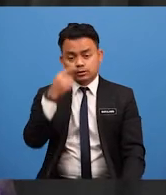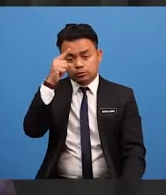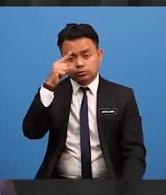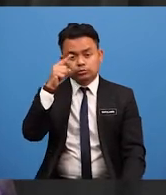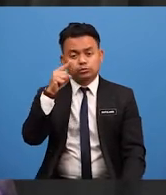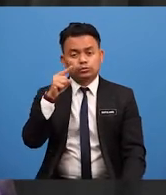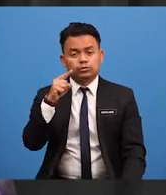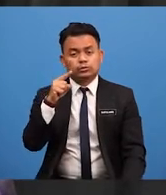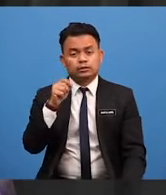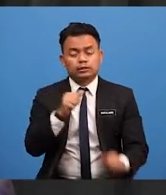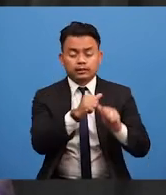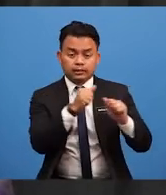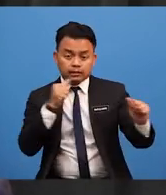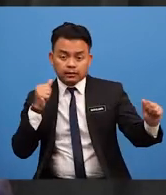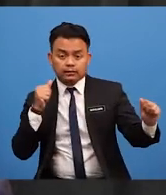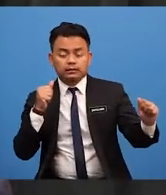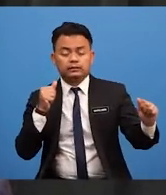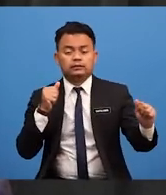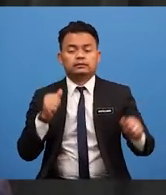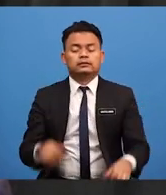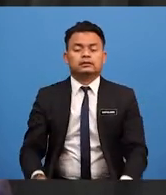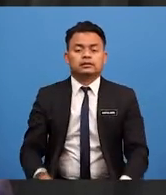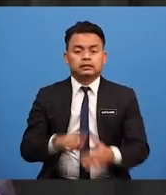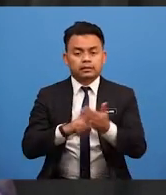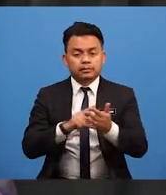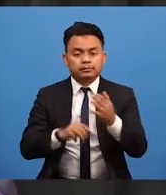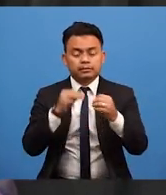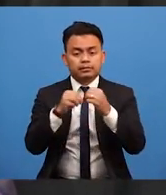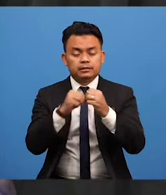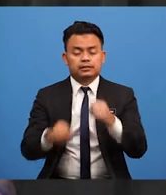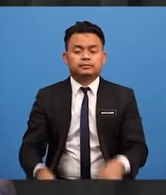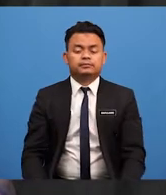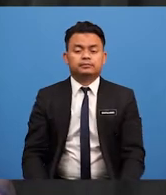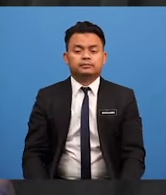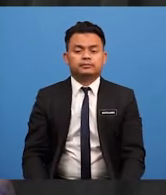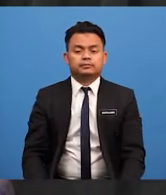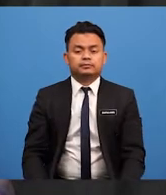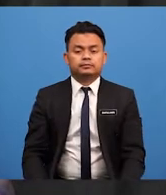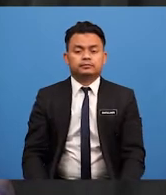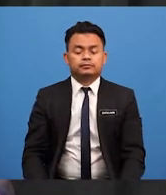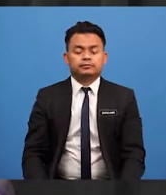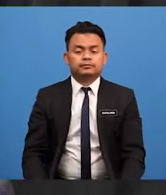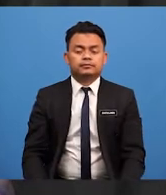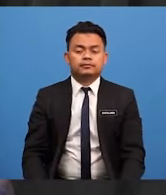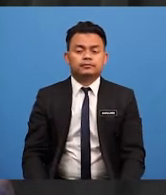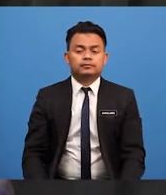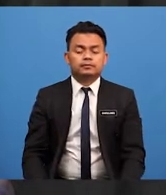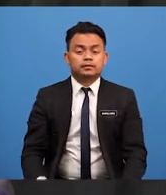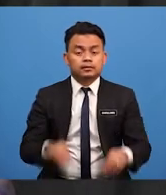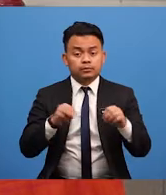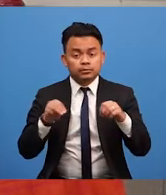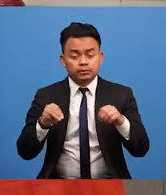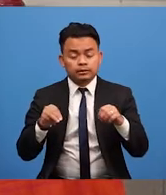Murid-murid haruslah memakai alat pelindungan diri yang lengkap sebelum proses kerja